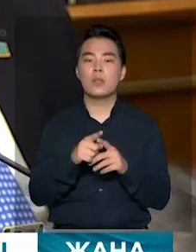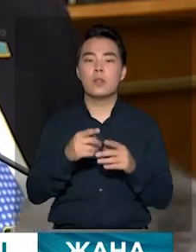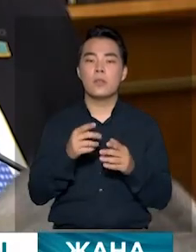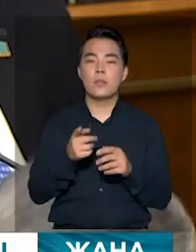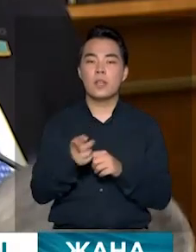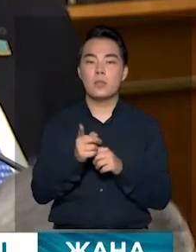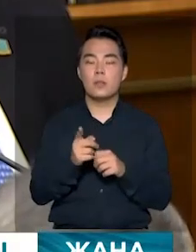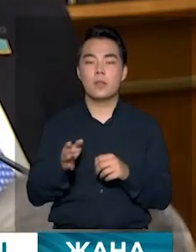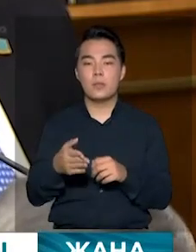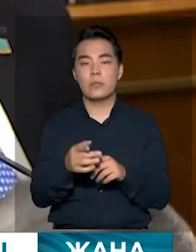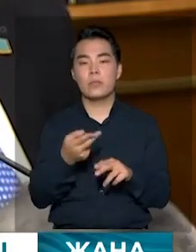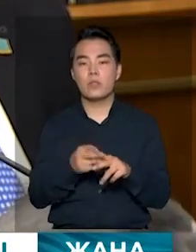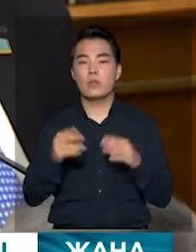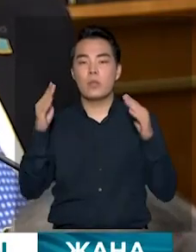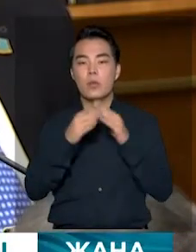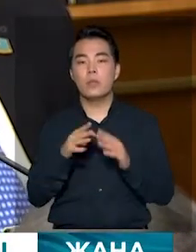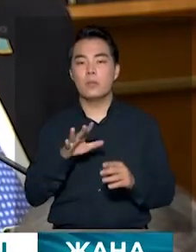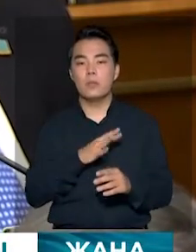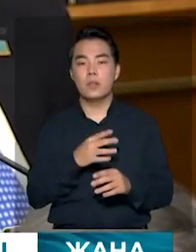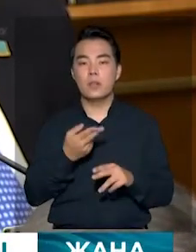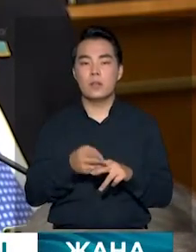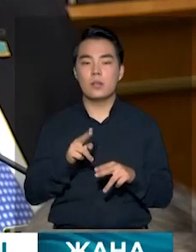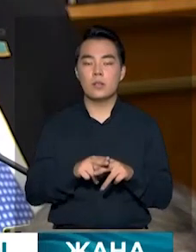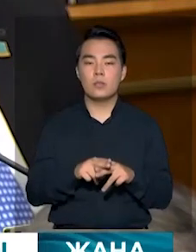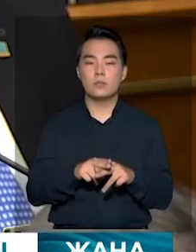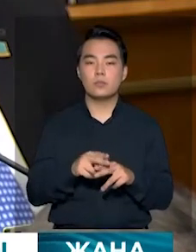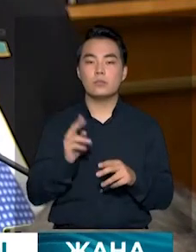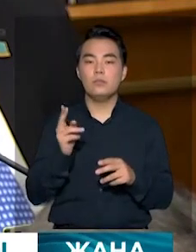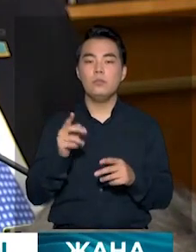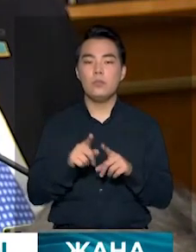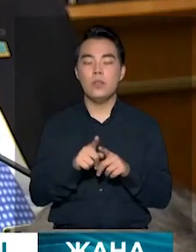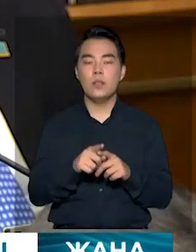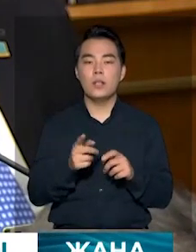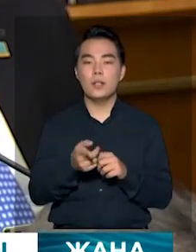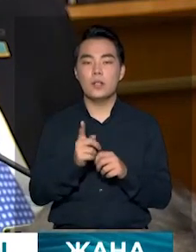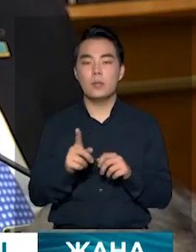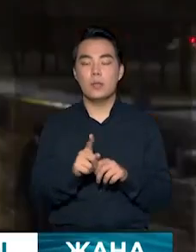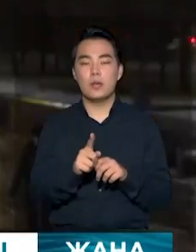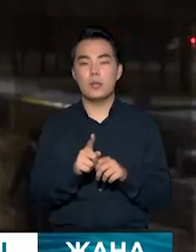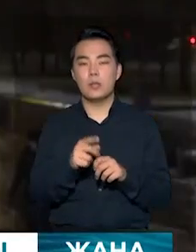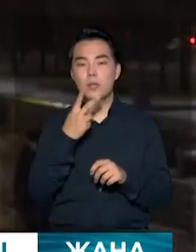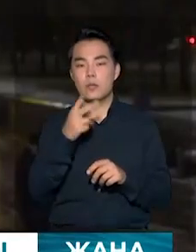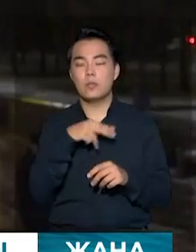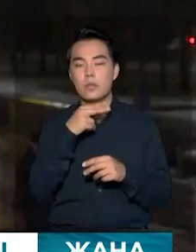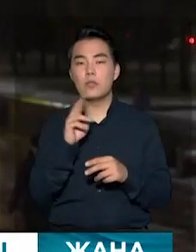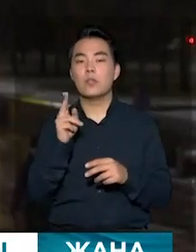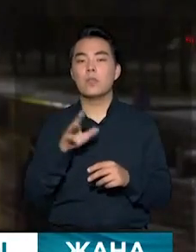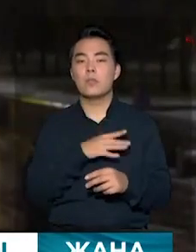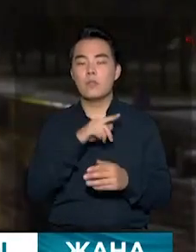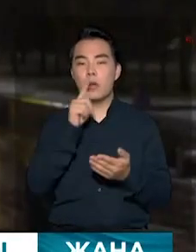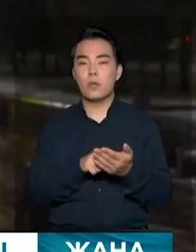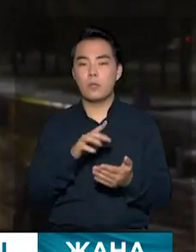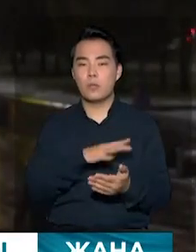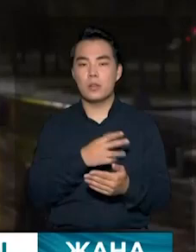Және әлеуметтік қолдау алды. Сонымен 2009-дан бері 13 жылда қанша балықшыға қолдау көрсеттіңіз деп сұрадым ғой. Осылайша енді өздеріңіз